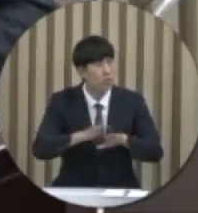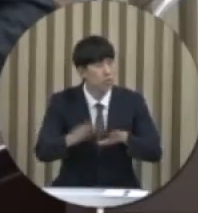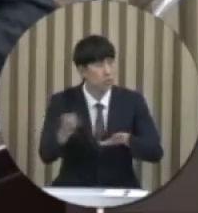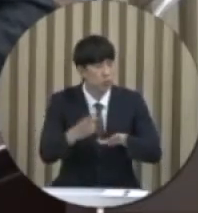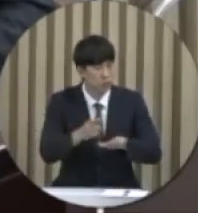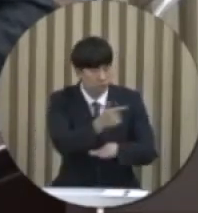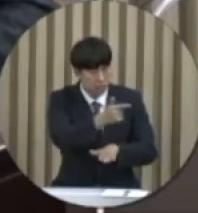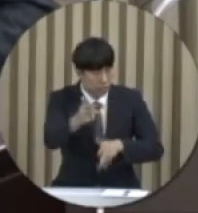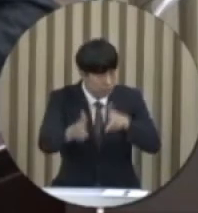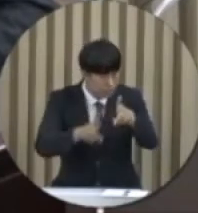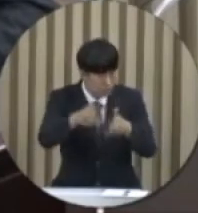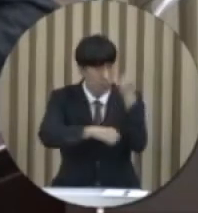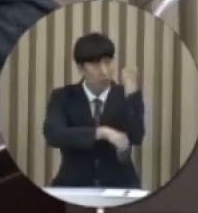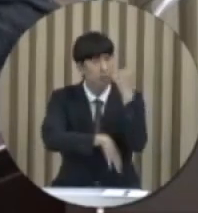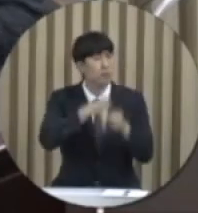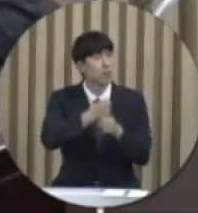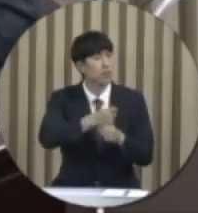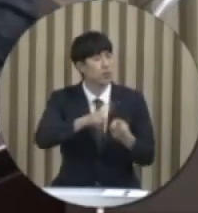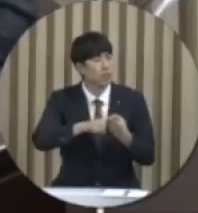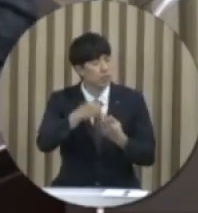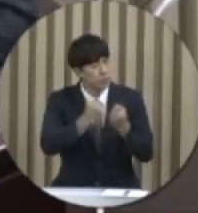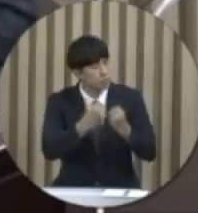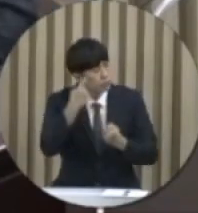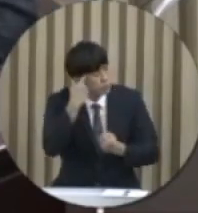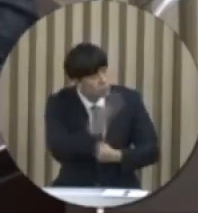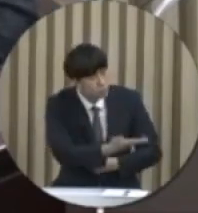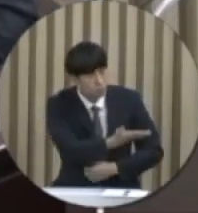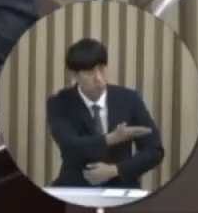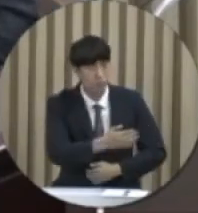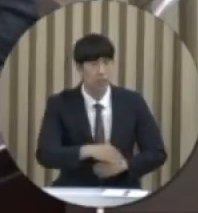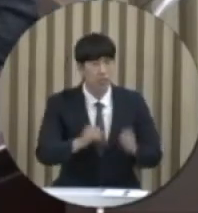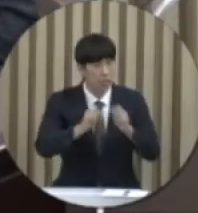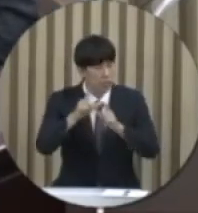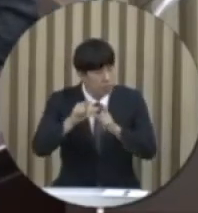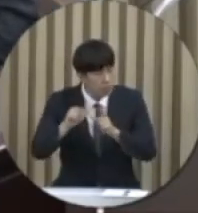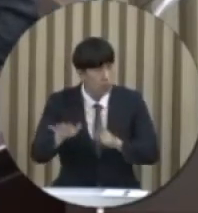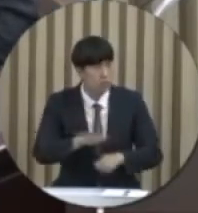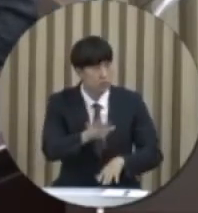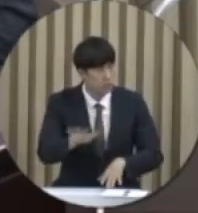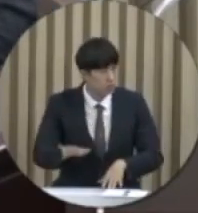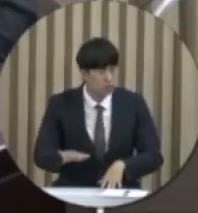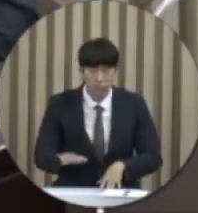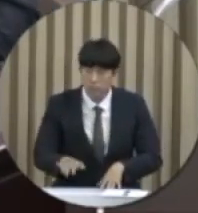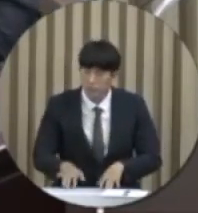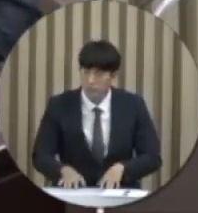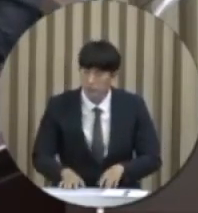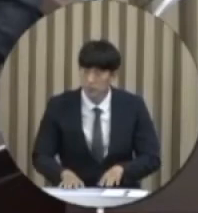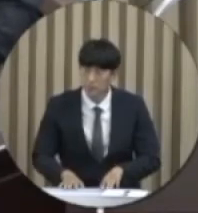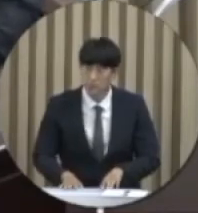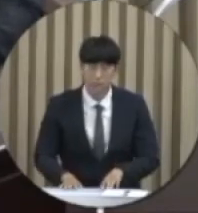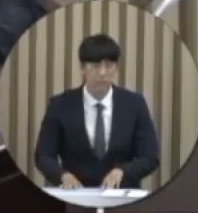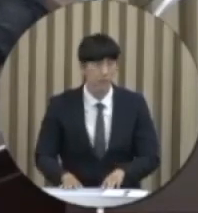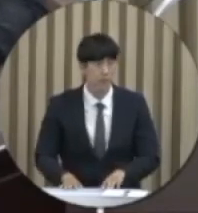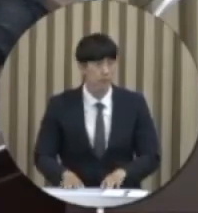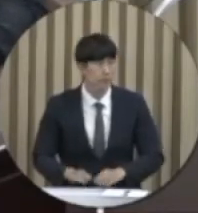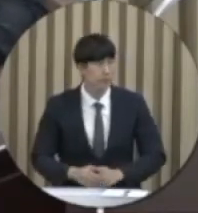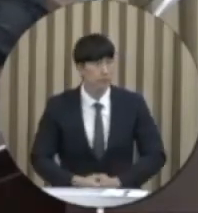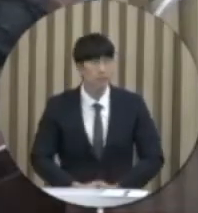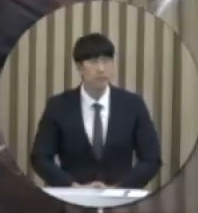사업의 기반 시설에 관련돼서 질문드리겠습니다. 대부분이 저희 상임위에서 일어났던 일들입니다.